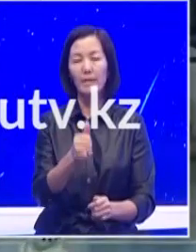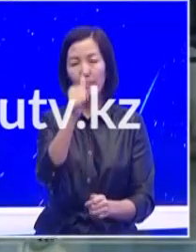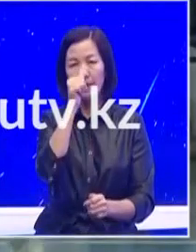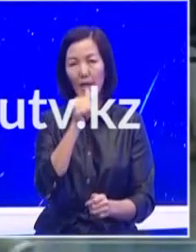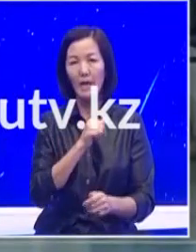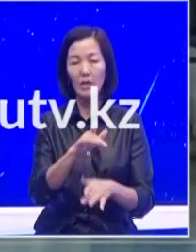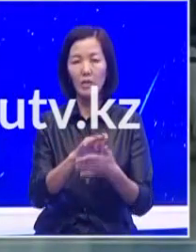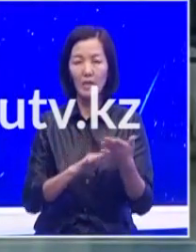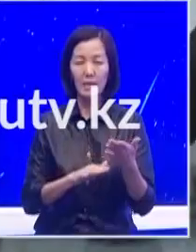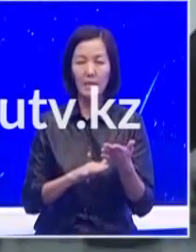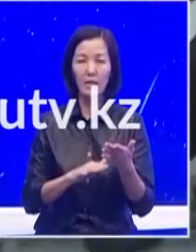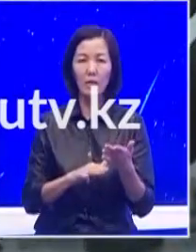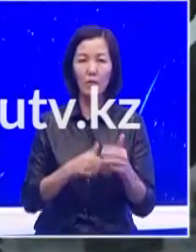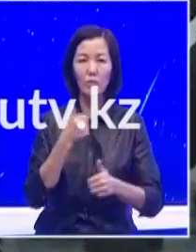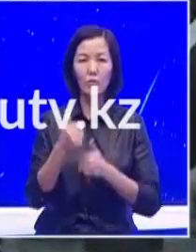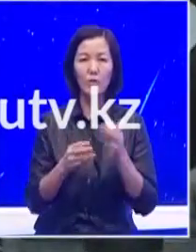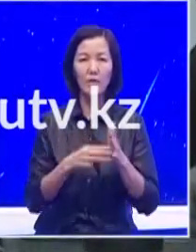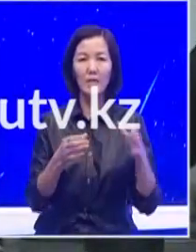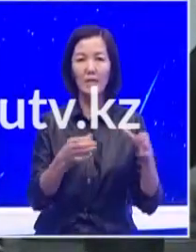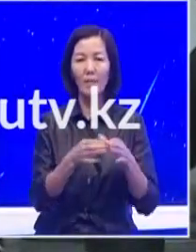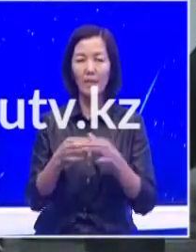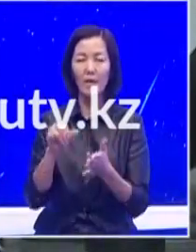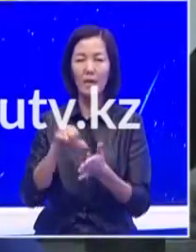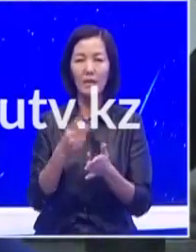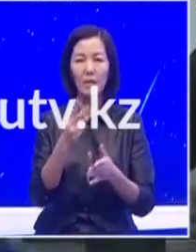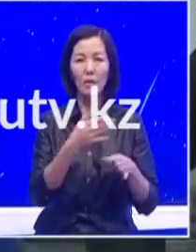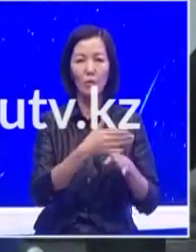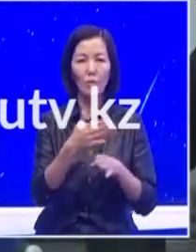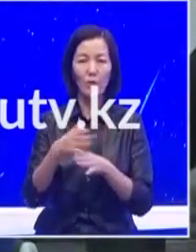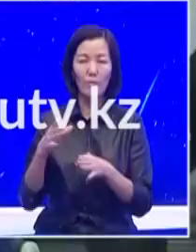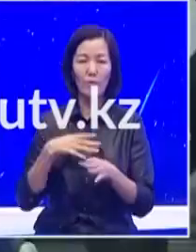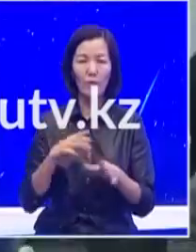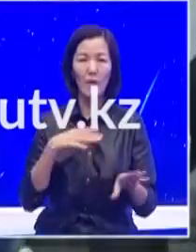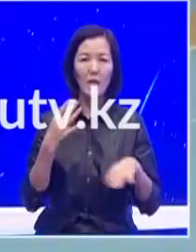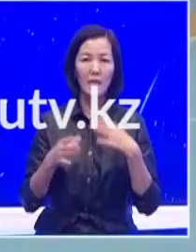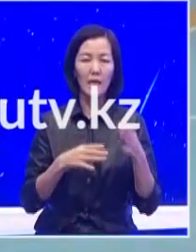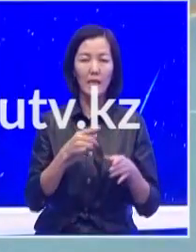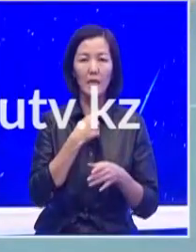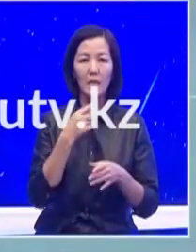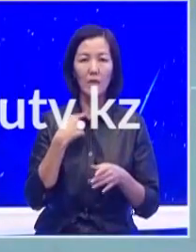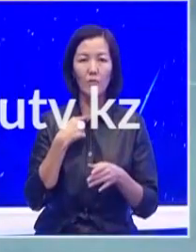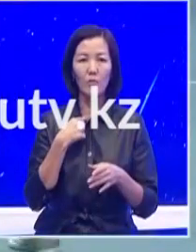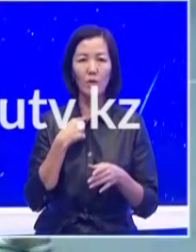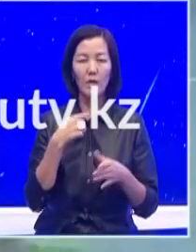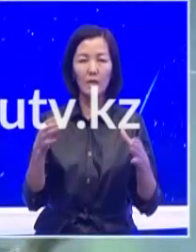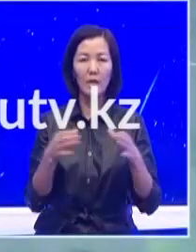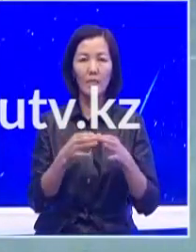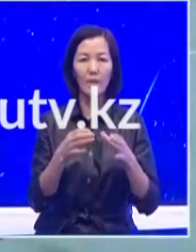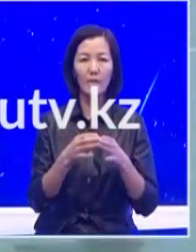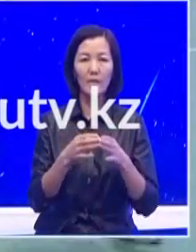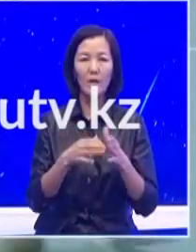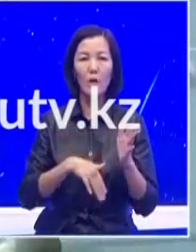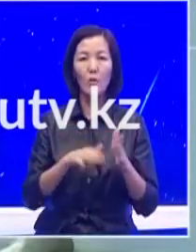8 команда қатысқан. Олар өзара 2 топқа бөлінген. Осында тамаша дайындық деңгейін Талдықорғандық Q-Print командасы